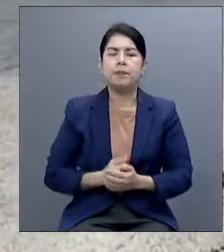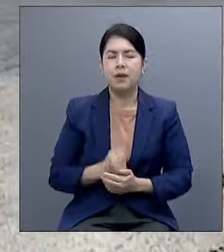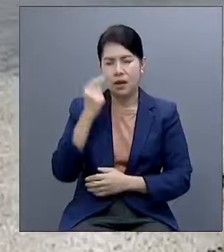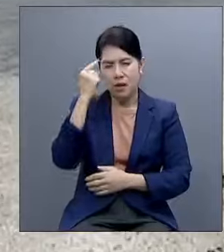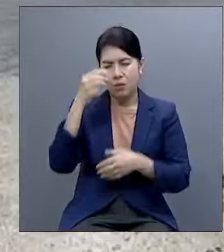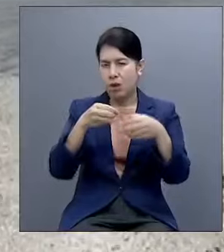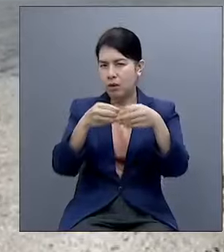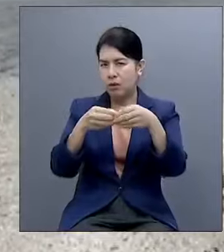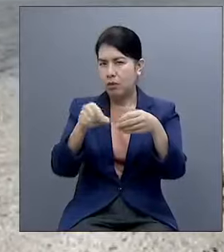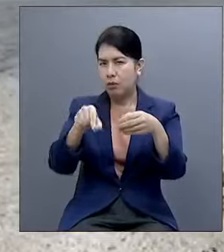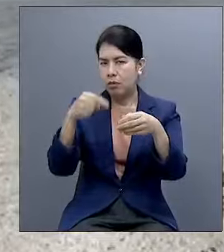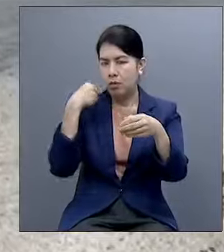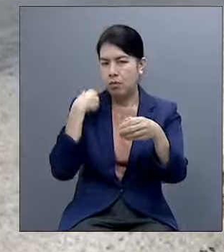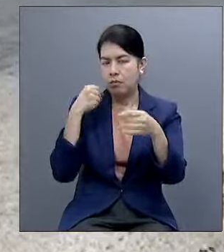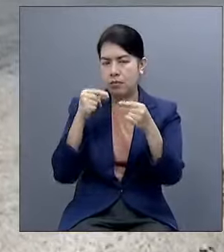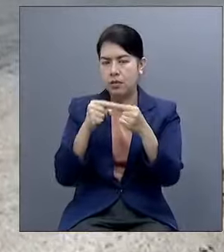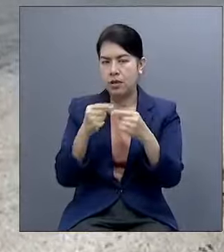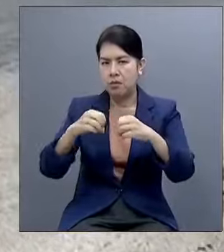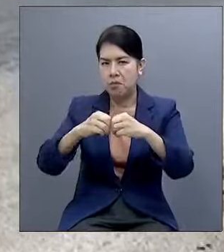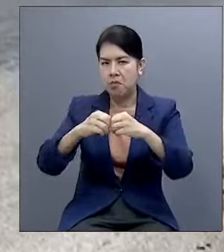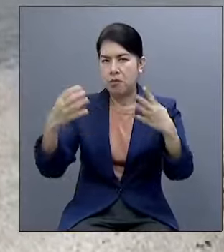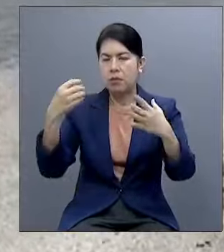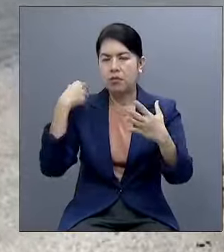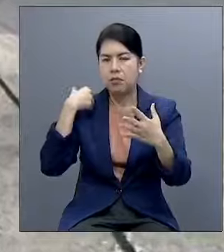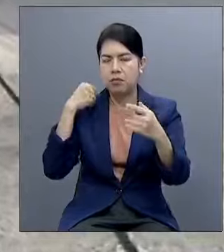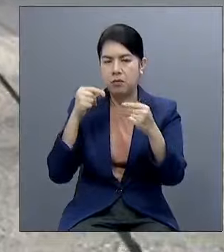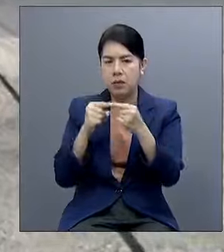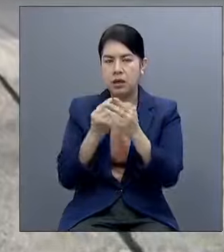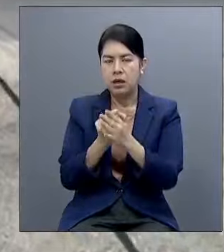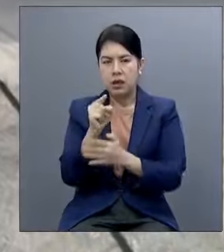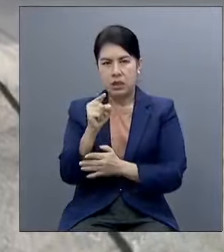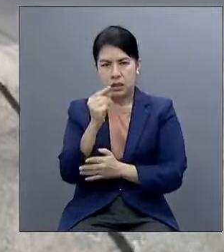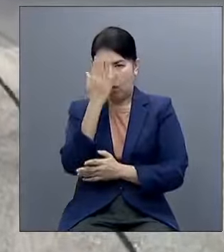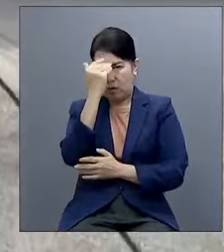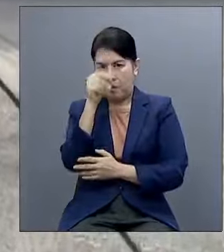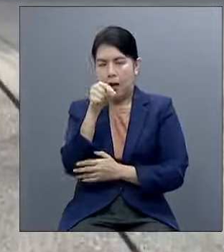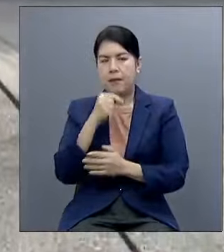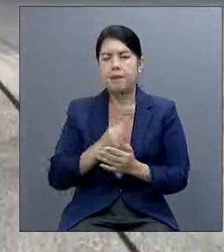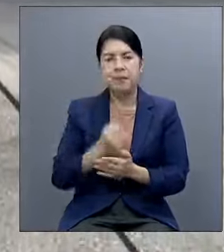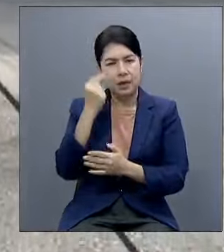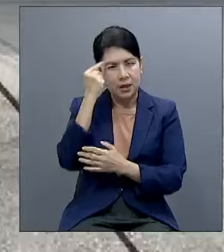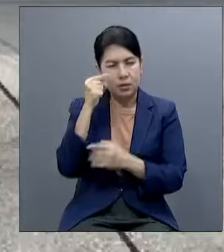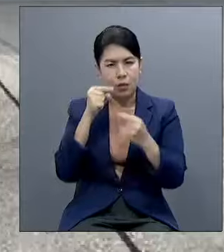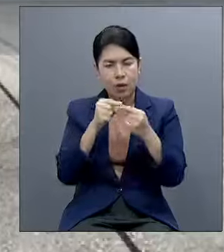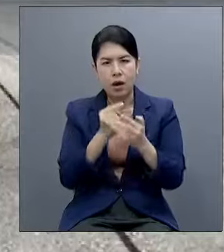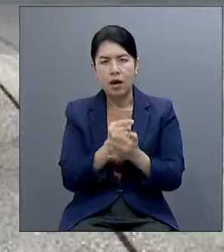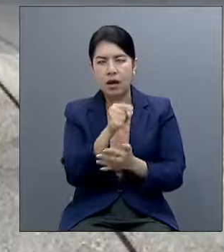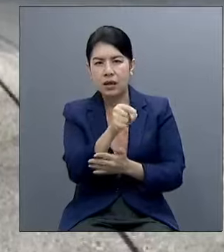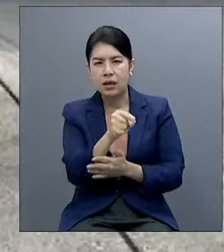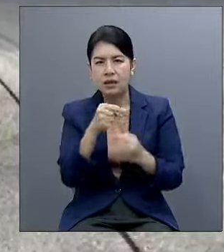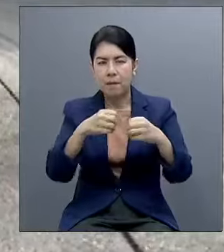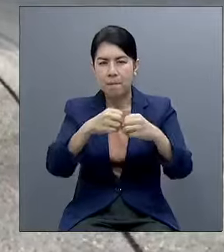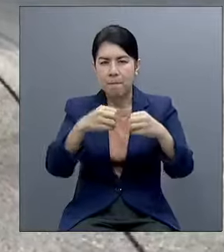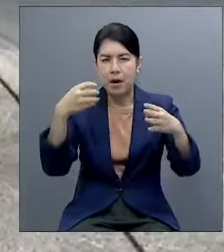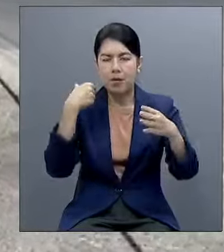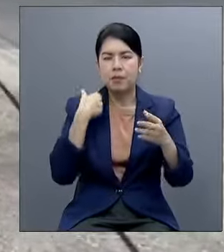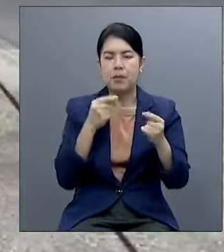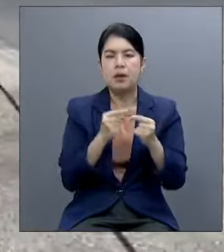แนวร่วมกลุ่มผู้ก่อเหตุรุนแรงที่หมายจะสังหารเจ้าหน้าที่ในช่วง10วันสุดท้ายของเดือน